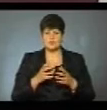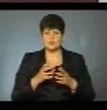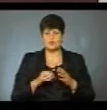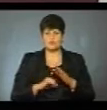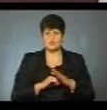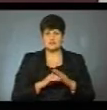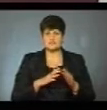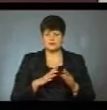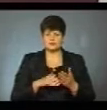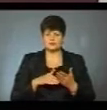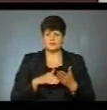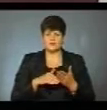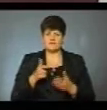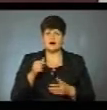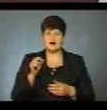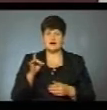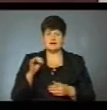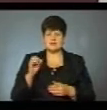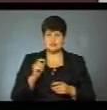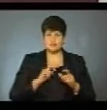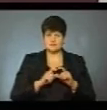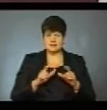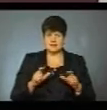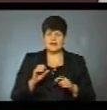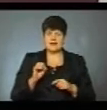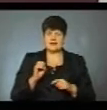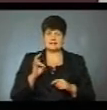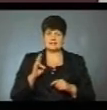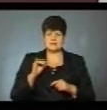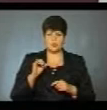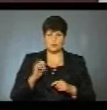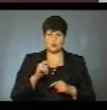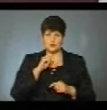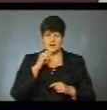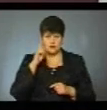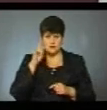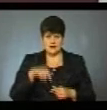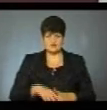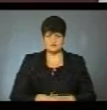Інституту українських студій Гарвардського університету, енциклопедії «Українознавство».